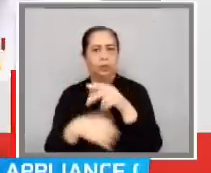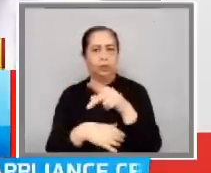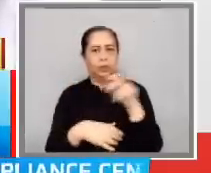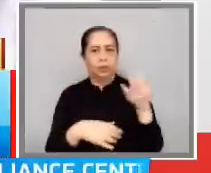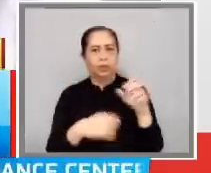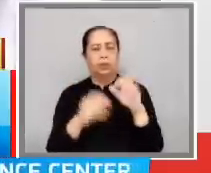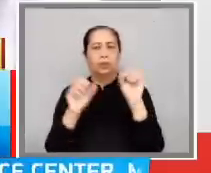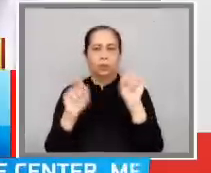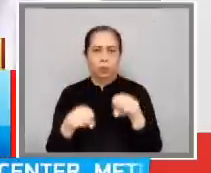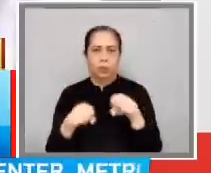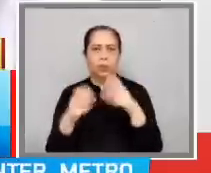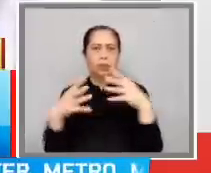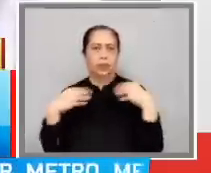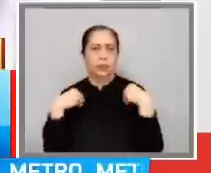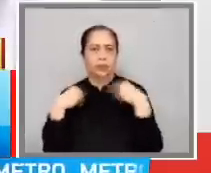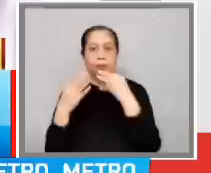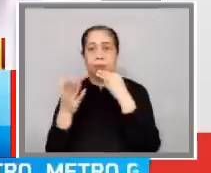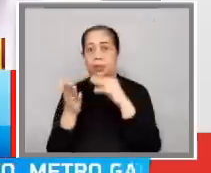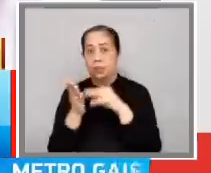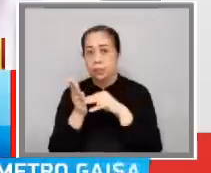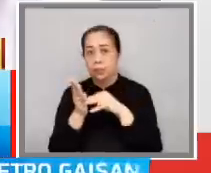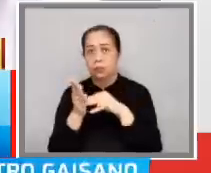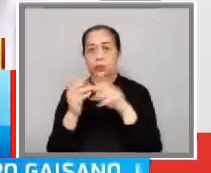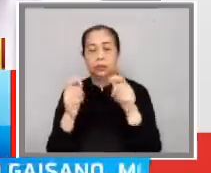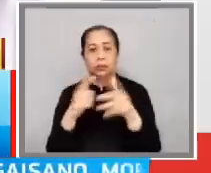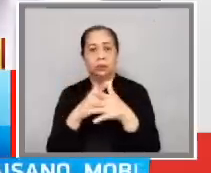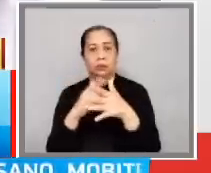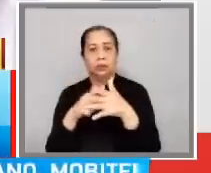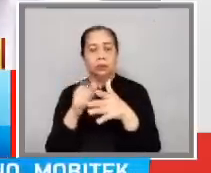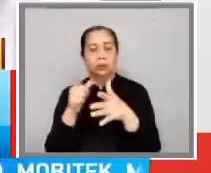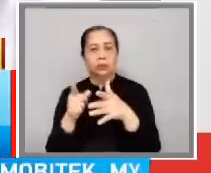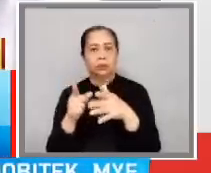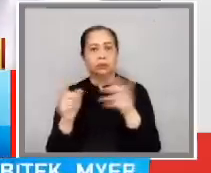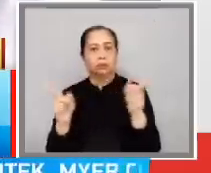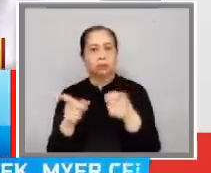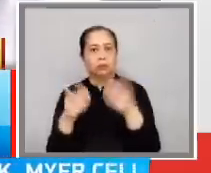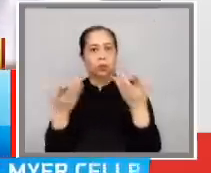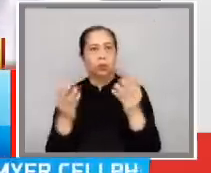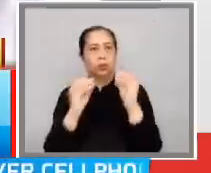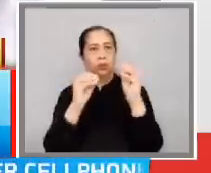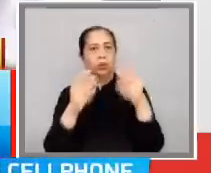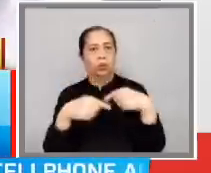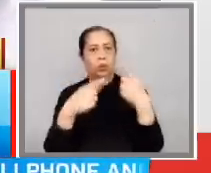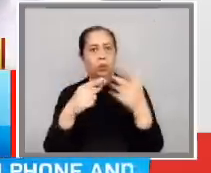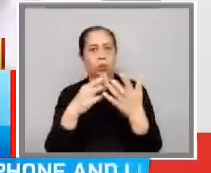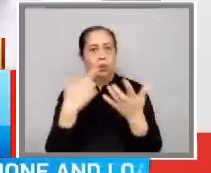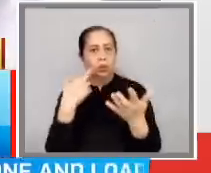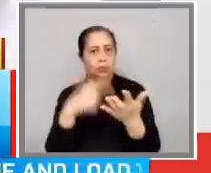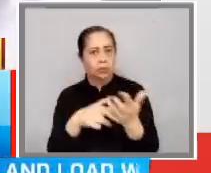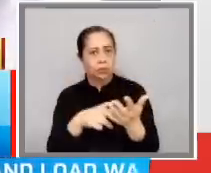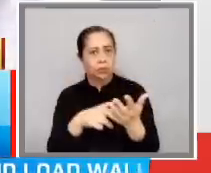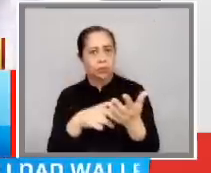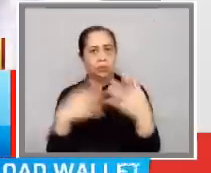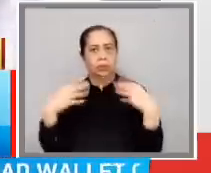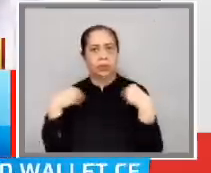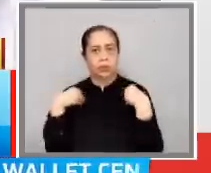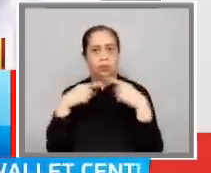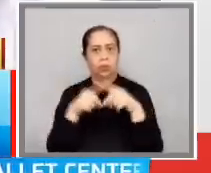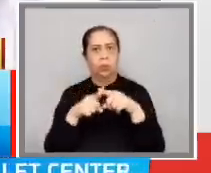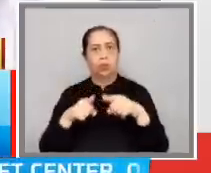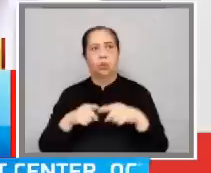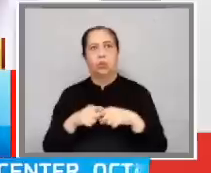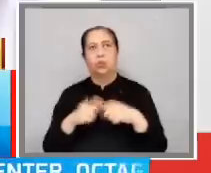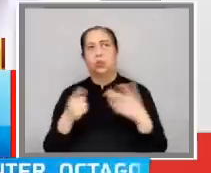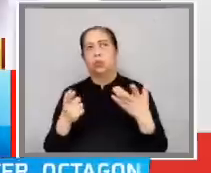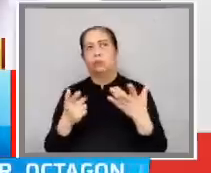pwede po sila makatanggap ng message at doon po mapram sila kung saan po kailangan mag-register. Makakatanggap din po sila ng